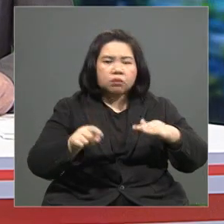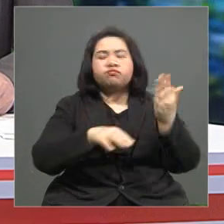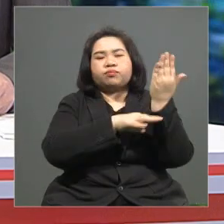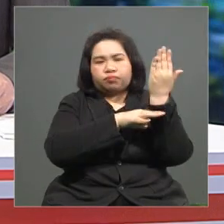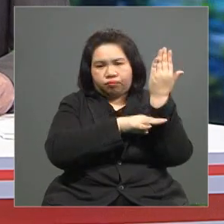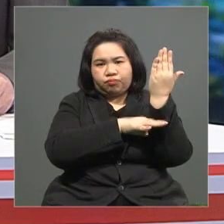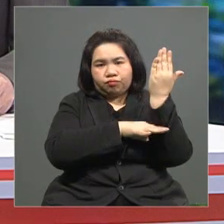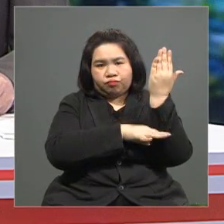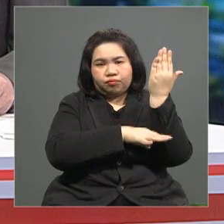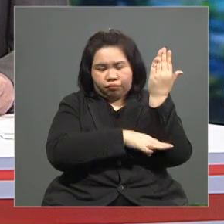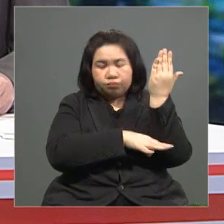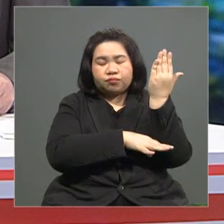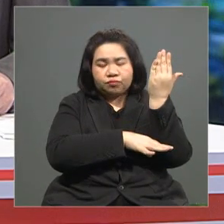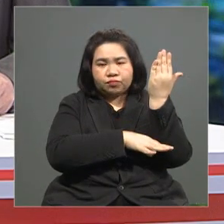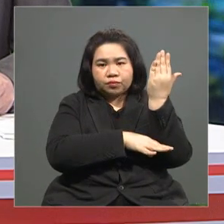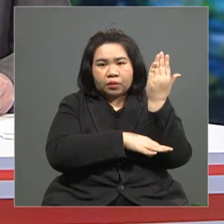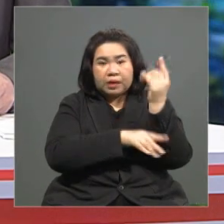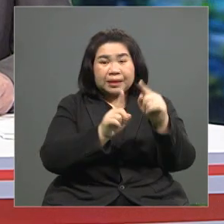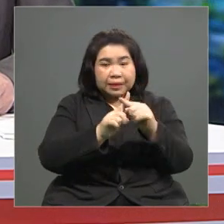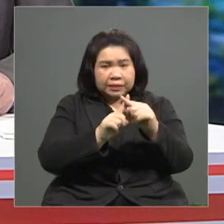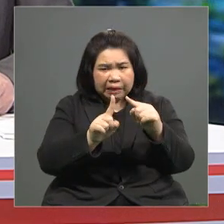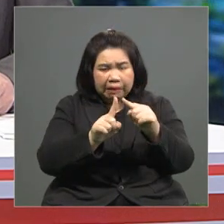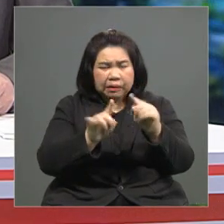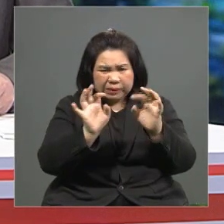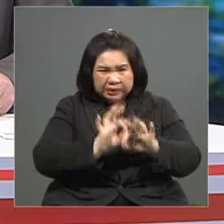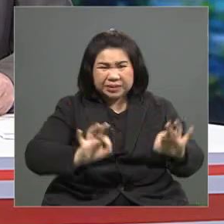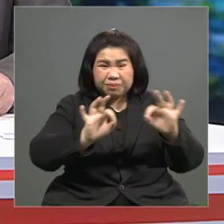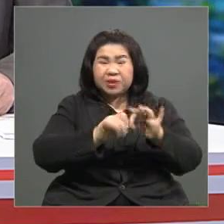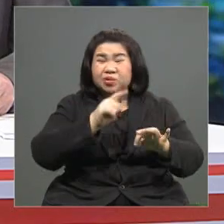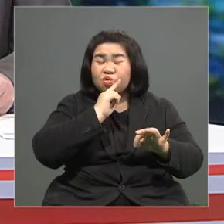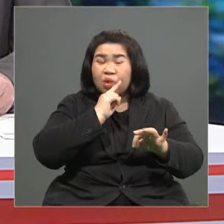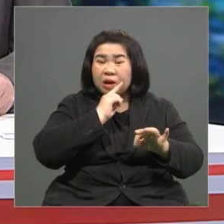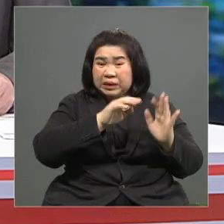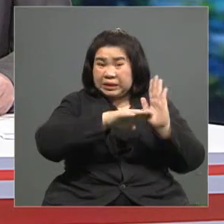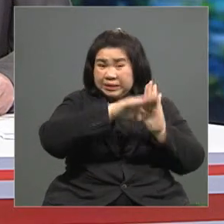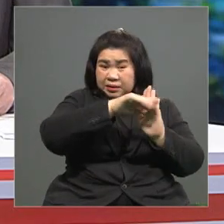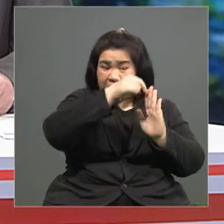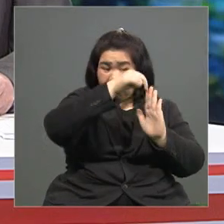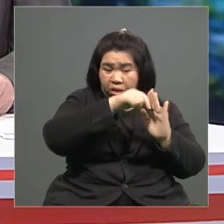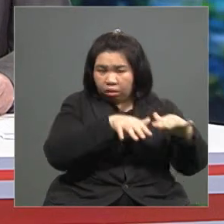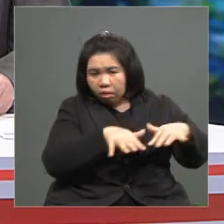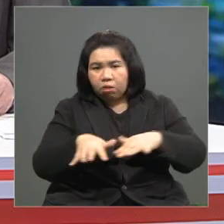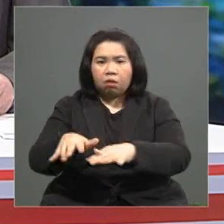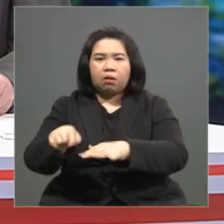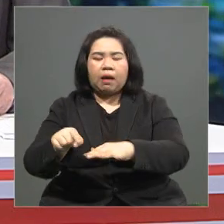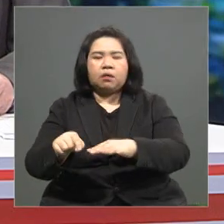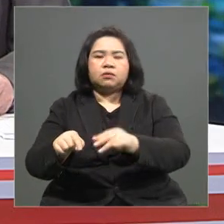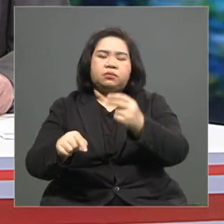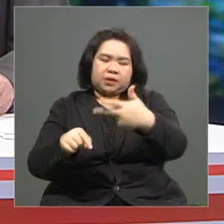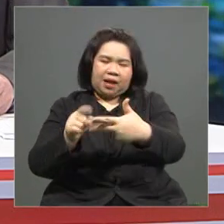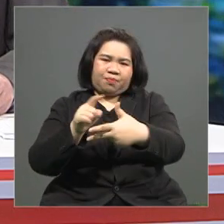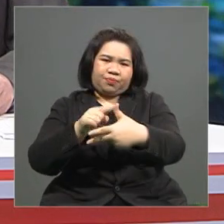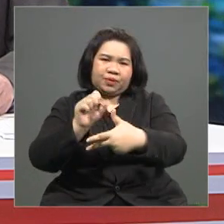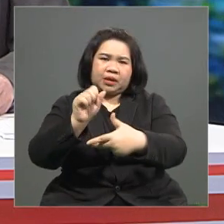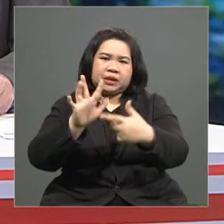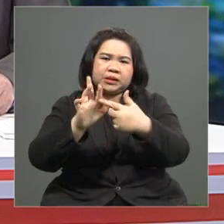งในเขตเมืองนะครับขณะที่พื้นที่ต้องรับน้ําในโซนใต้ต่อไปที่อําเภอสารพีหางดงสันป่าตอง